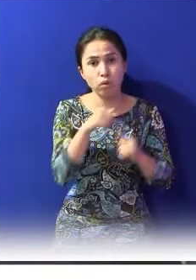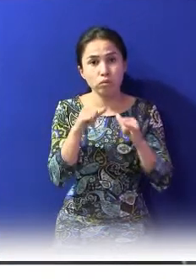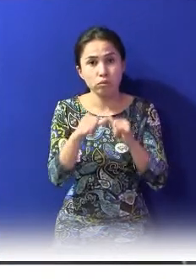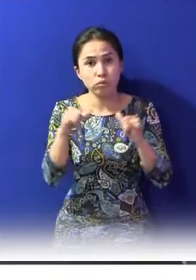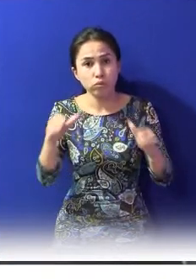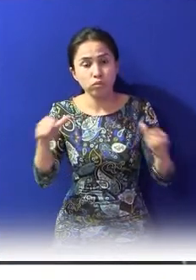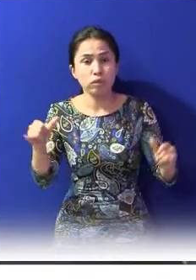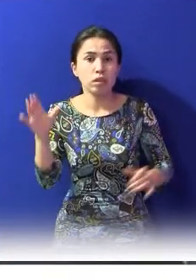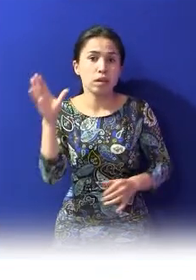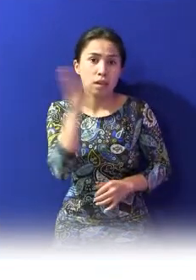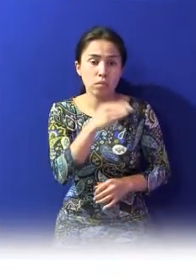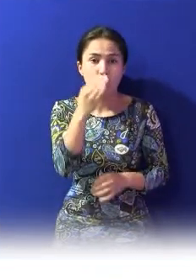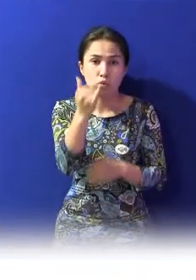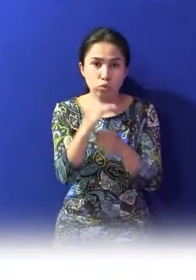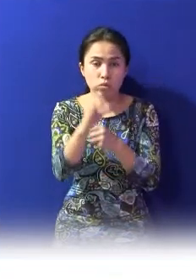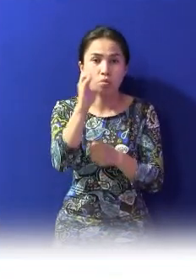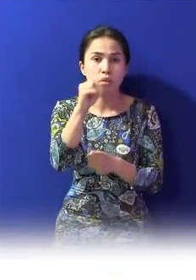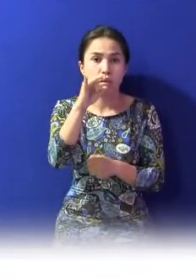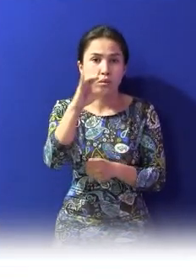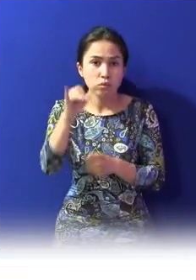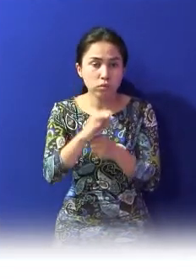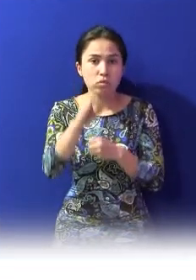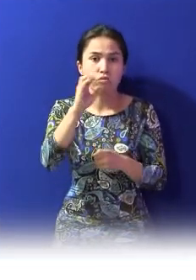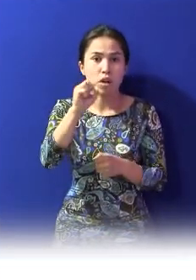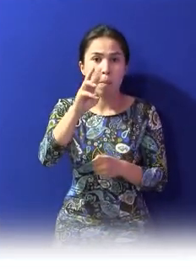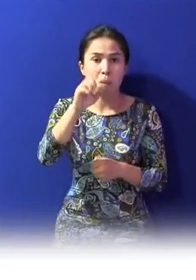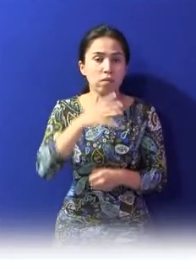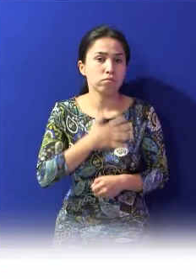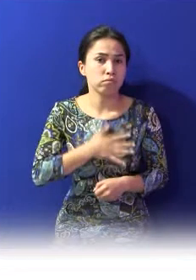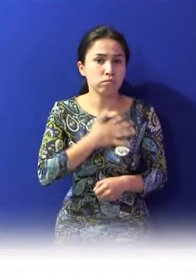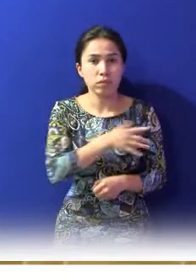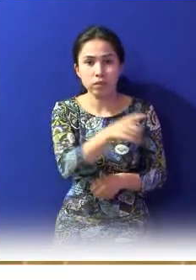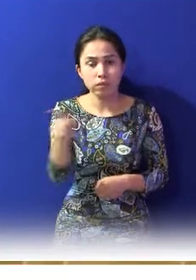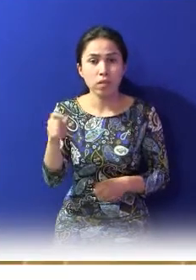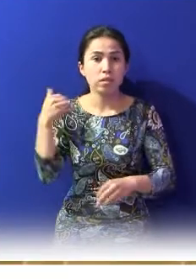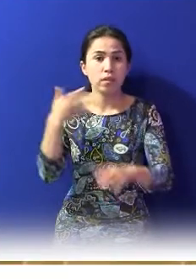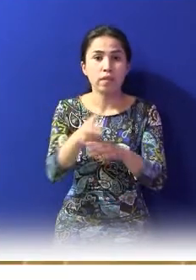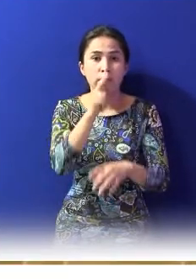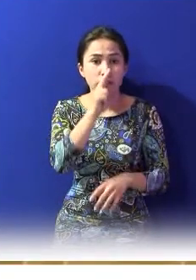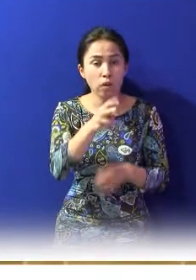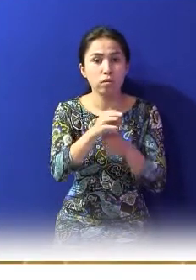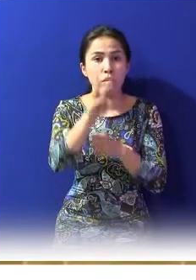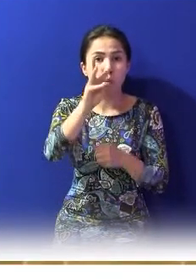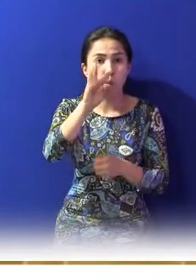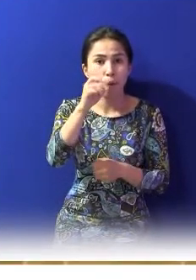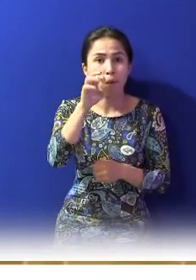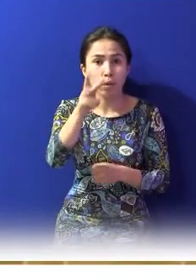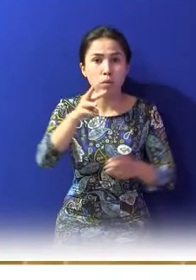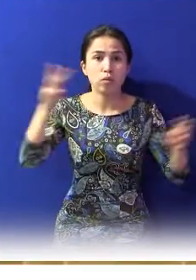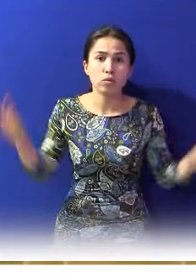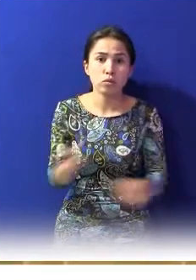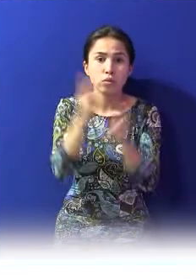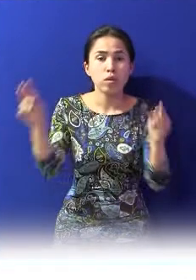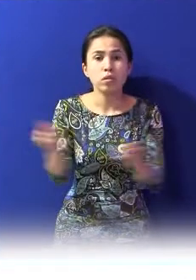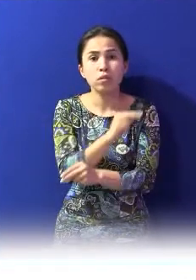орталық ауруханасында компьютерлік томография пайда болды. Жалпы бизнес пен мемлекет арасындағы мақтастықтың арқасында балабақшалардың саны көбейіп